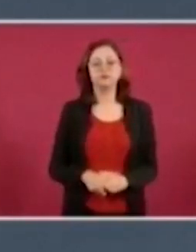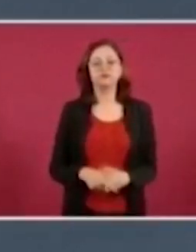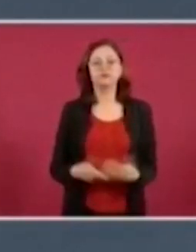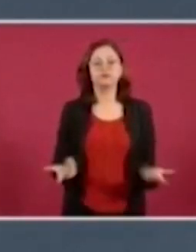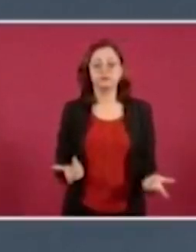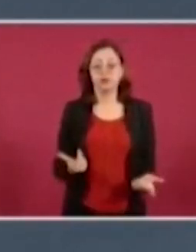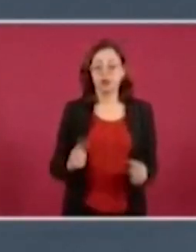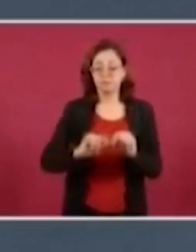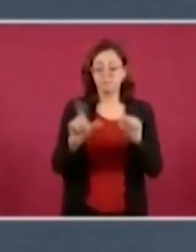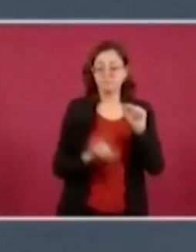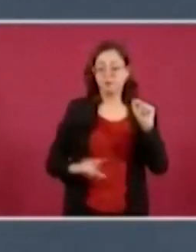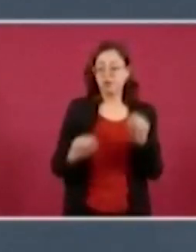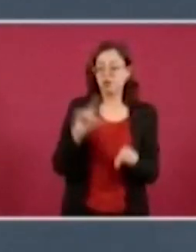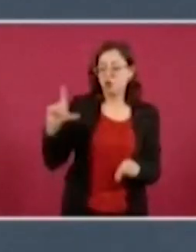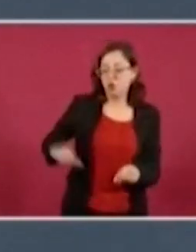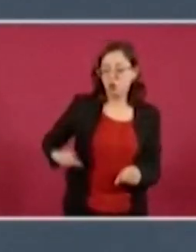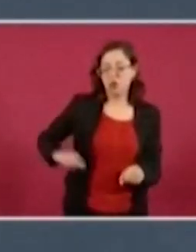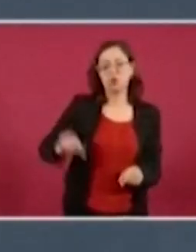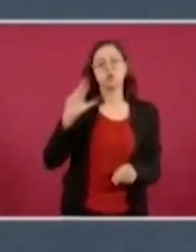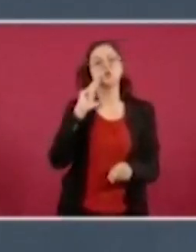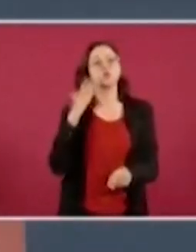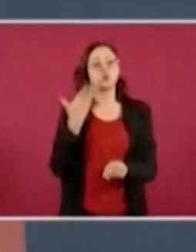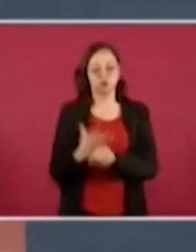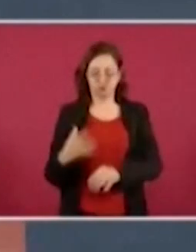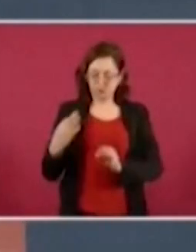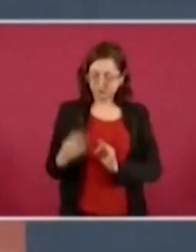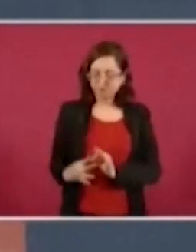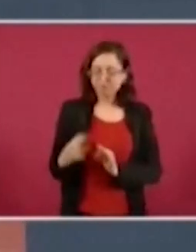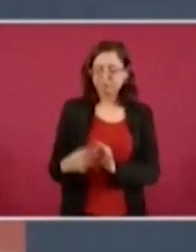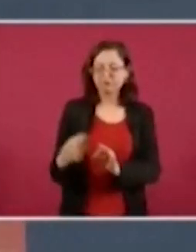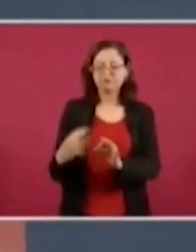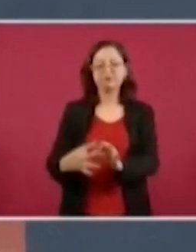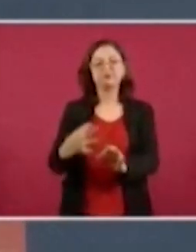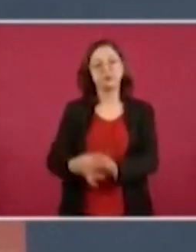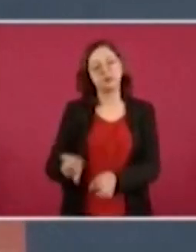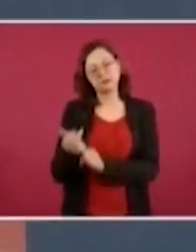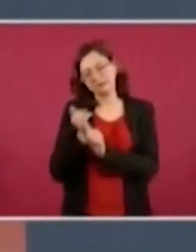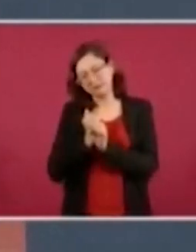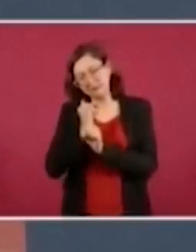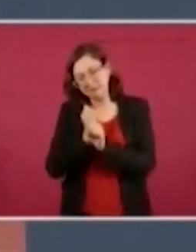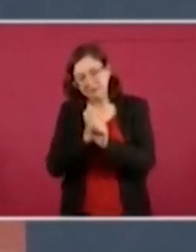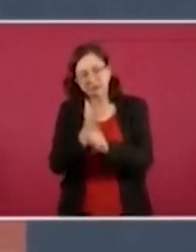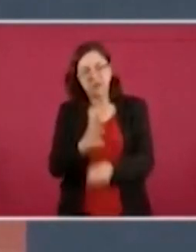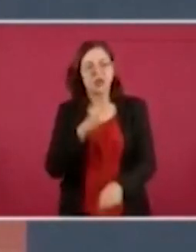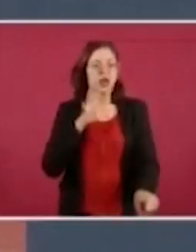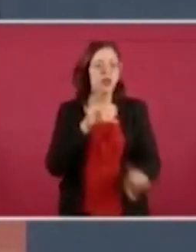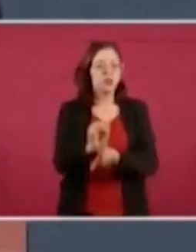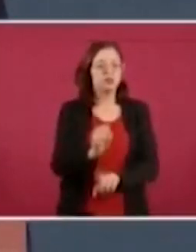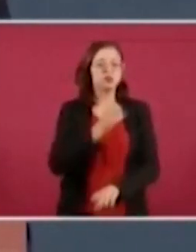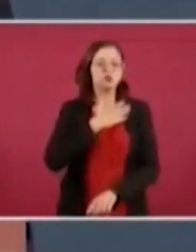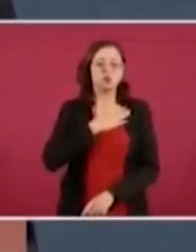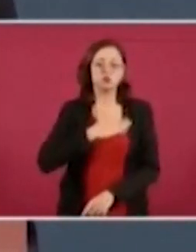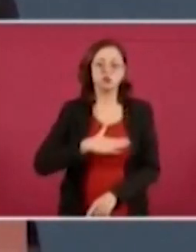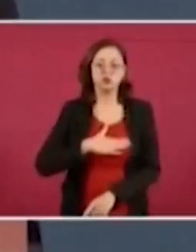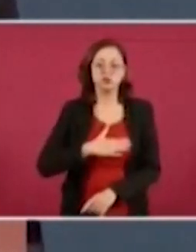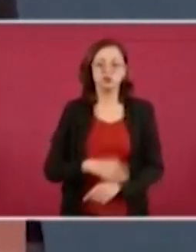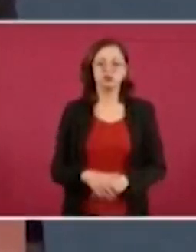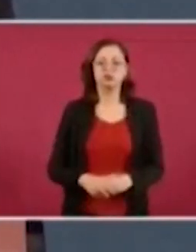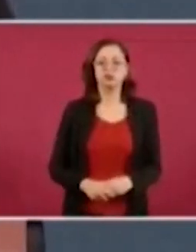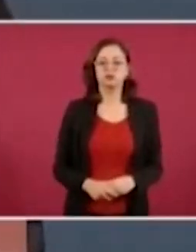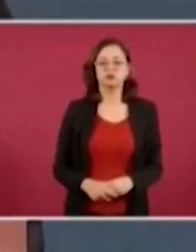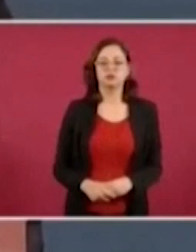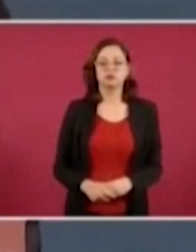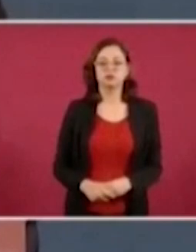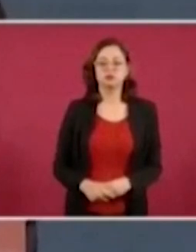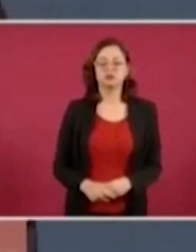şənbə və bazar günləri 14 silahlını öldürdüyünü söyləyib. Bu hücumlar kartellərin dövlət orqanlarına qarşı yarı hərbi